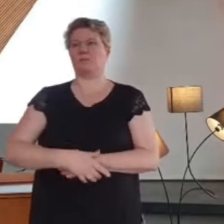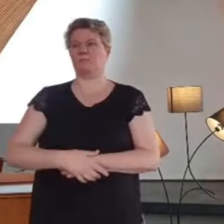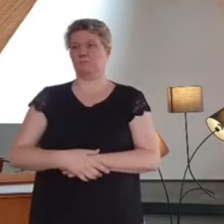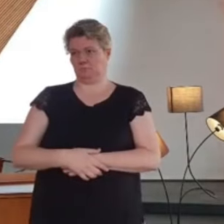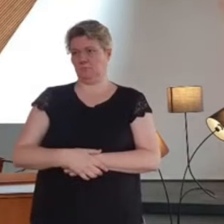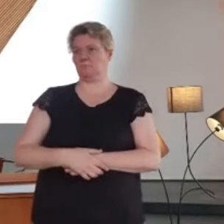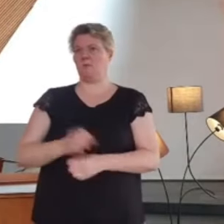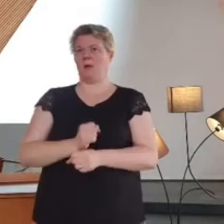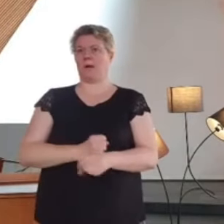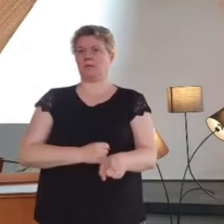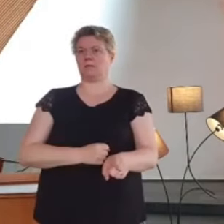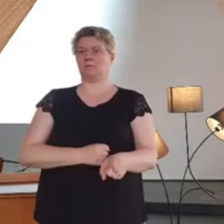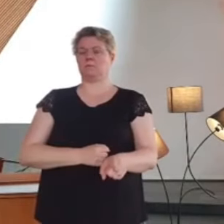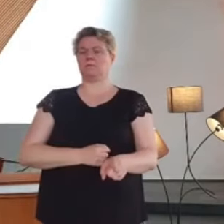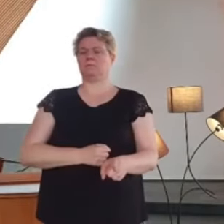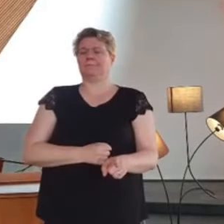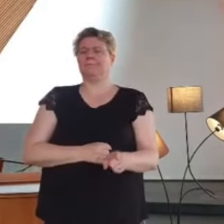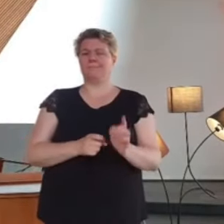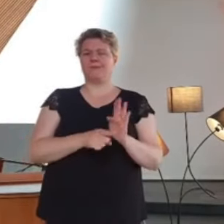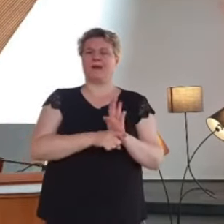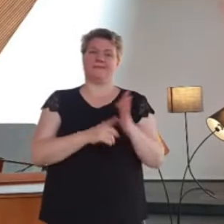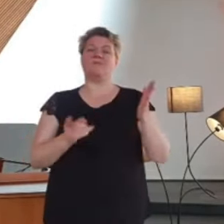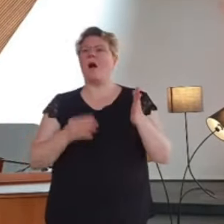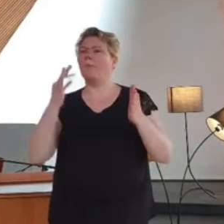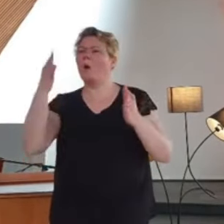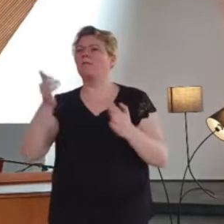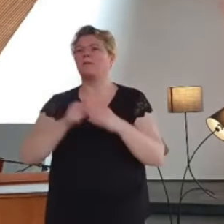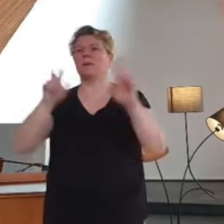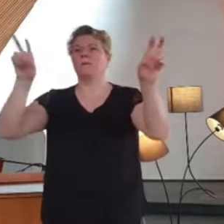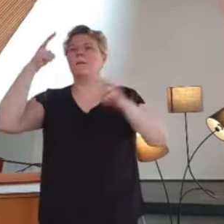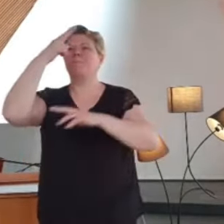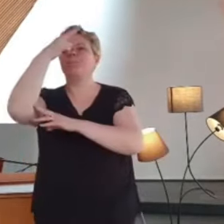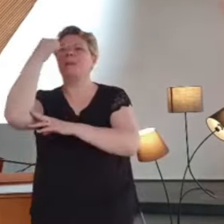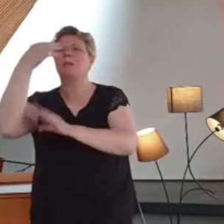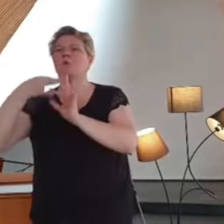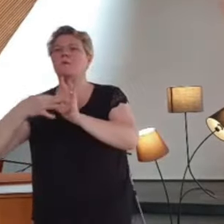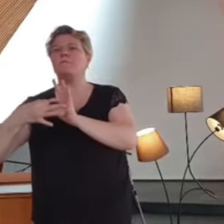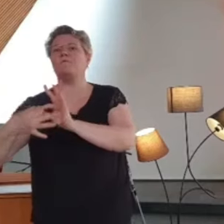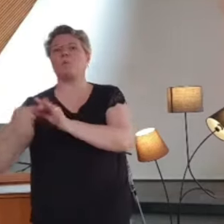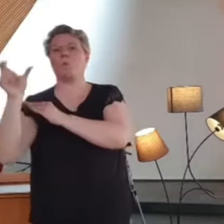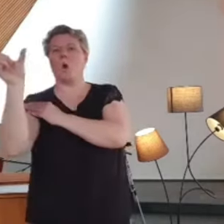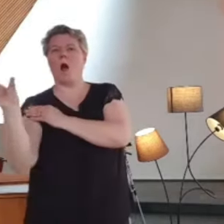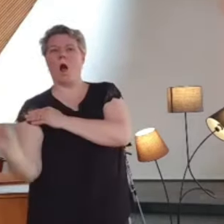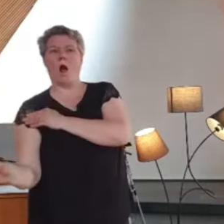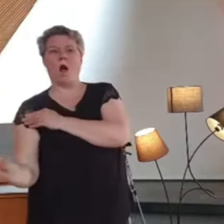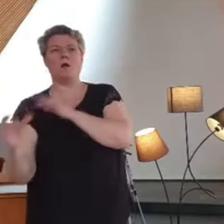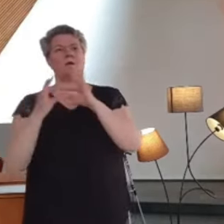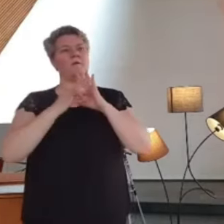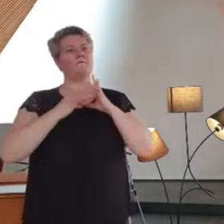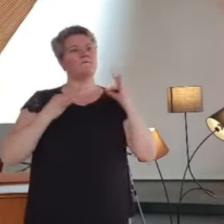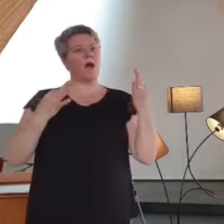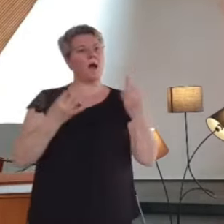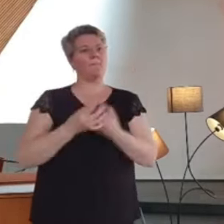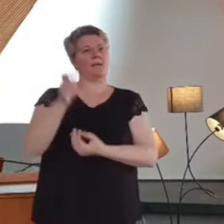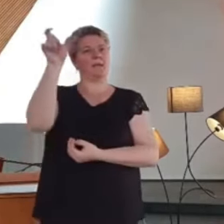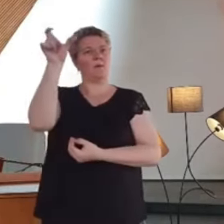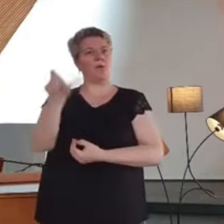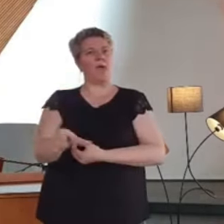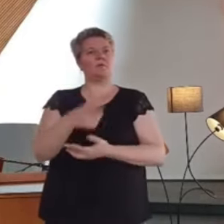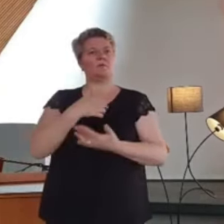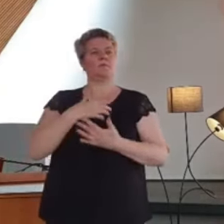aber gleichzeitig gab es oft so etwas wie Blindenführer innerhalb der Familie, innerhalb des